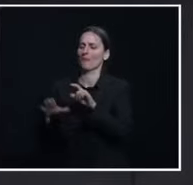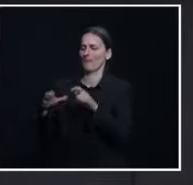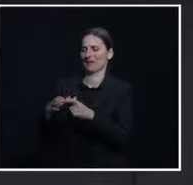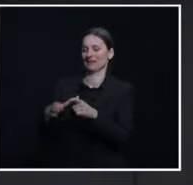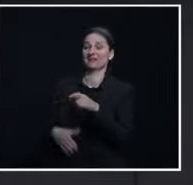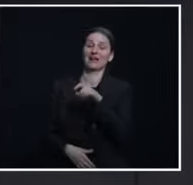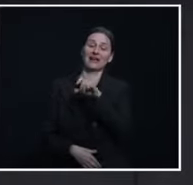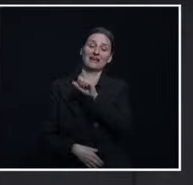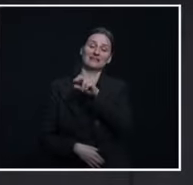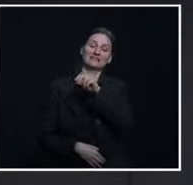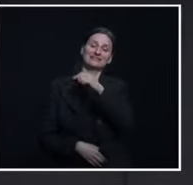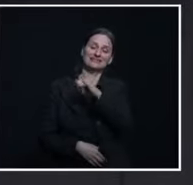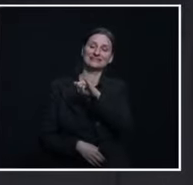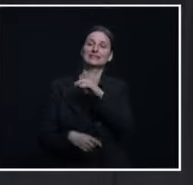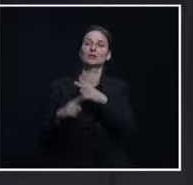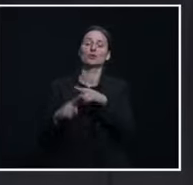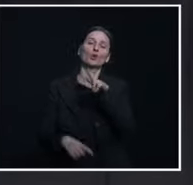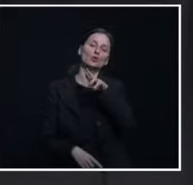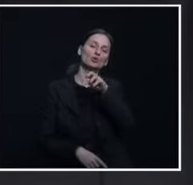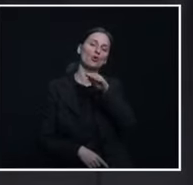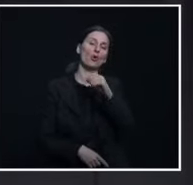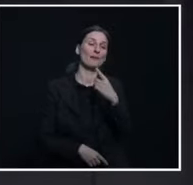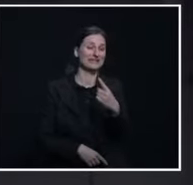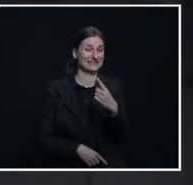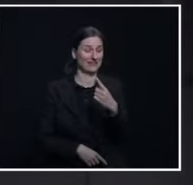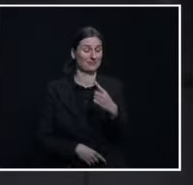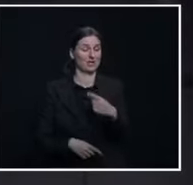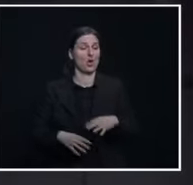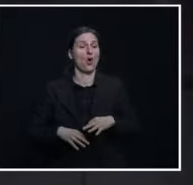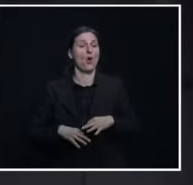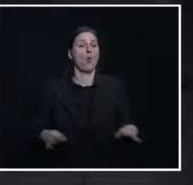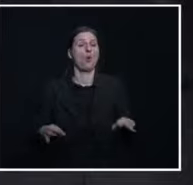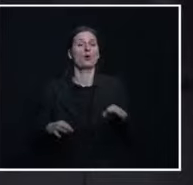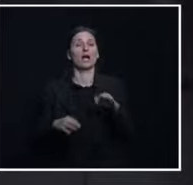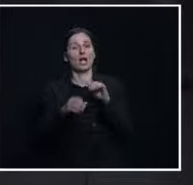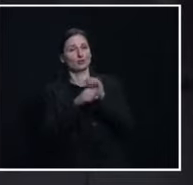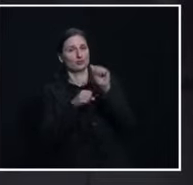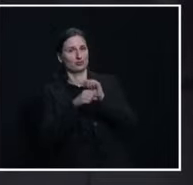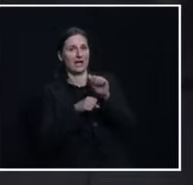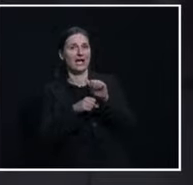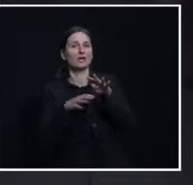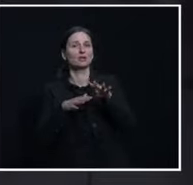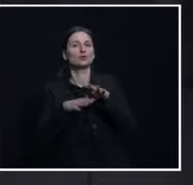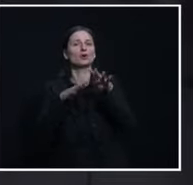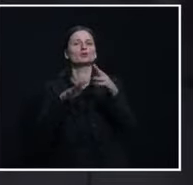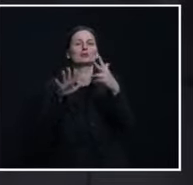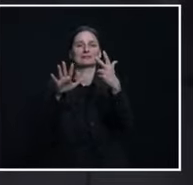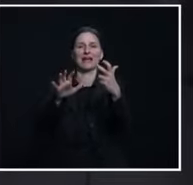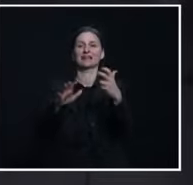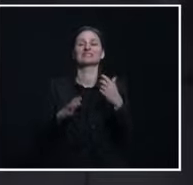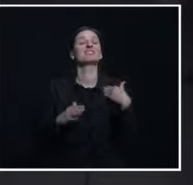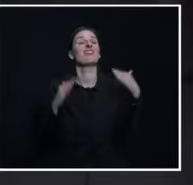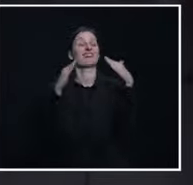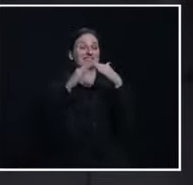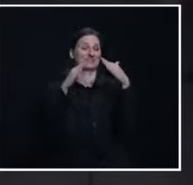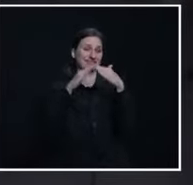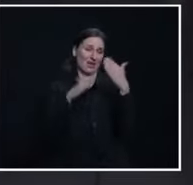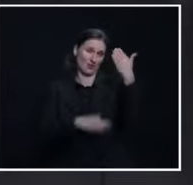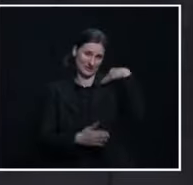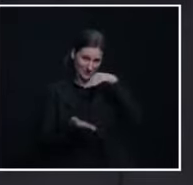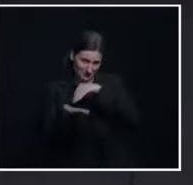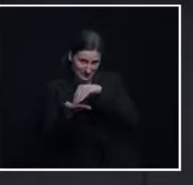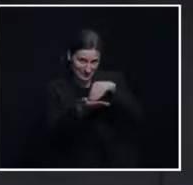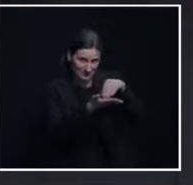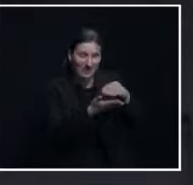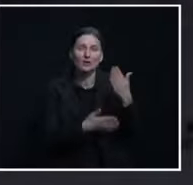Roma. Er war beim Hungerstreik 1980 in der KZ-Gedenkstätte in Dachau dabei. Und die